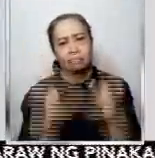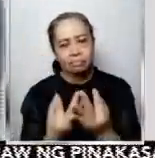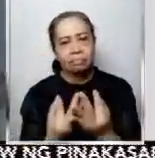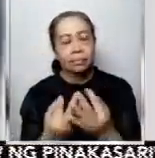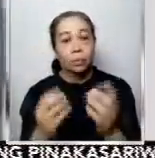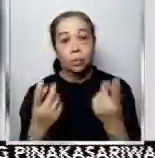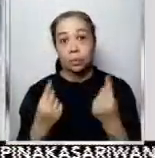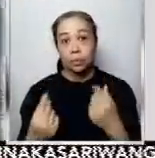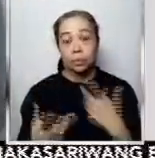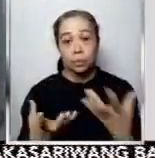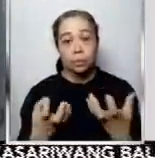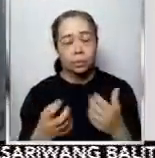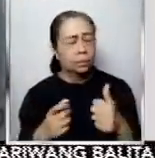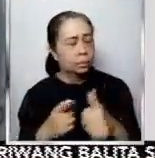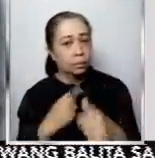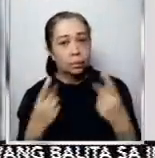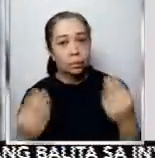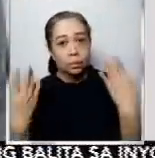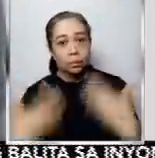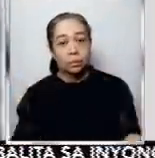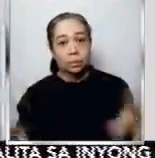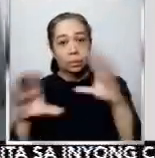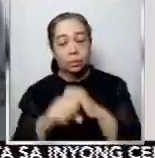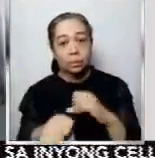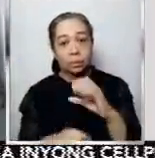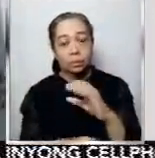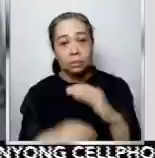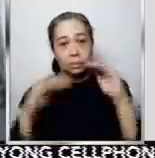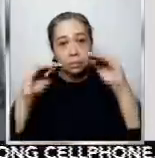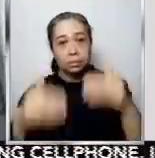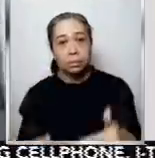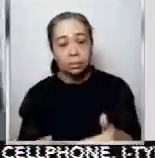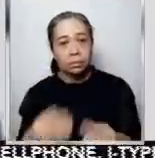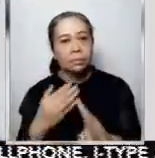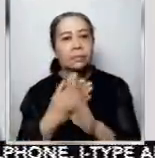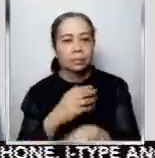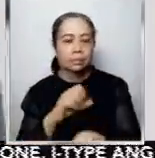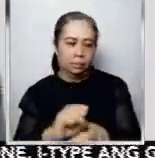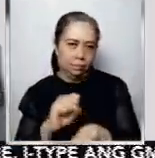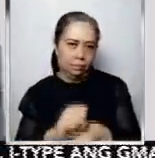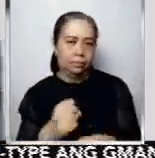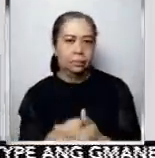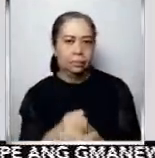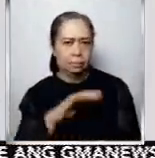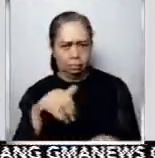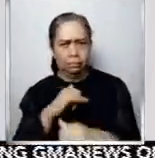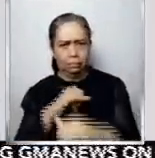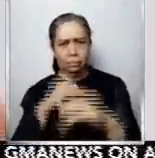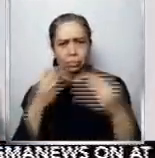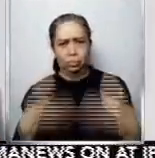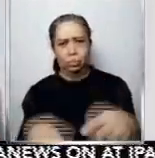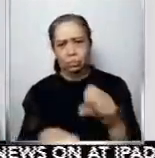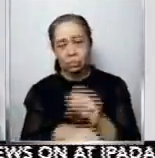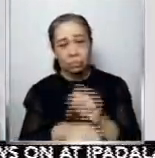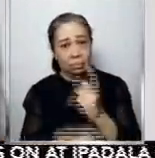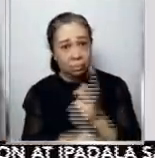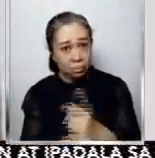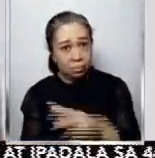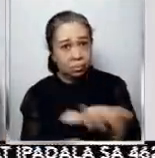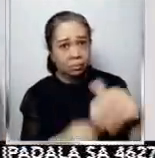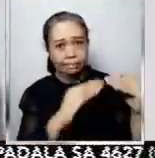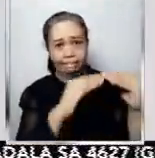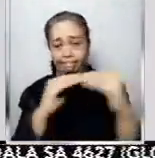unang gawin pagkatapos ng lockdown, bumalik sa trabaho. Siyempre, lahat naman tayo na wala ng trabaho. Lahat tayo pantay-pantay, di ba? Lahat